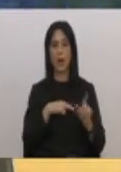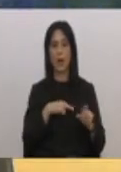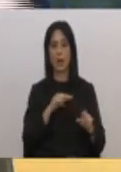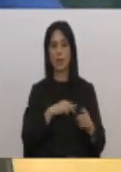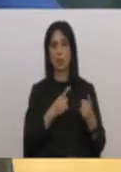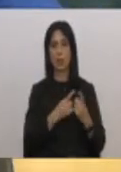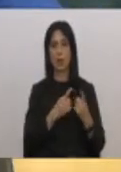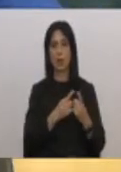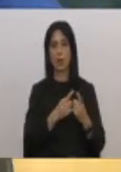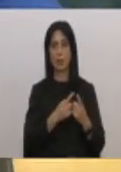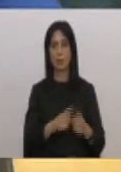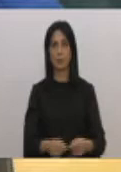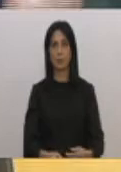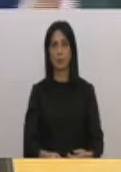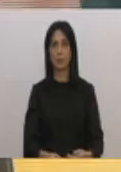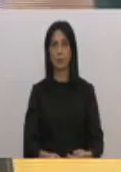კოლეგამ